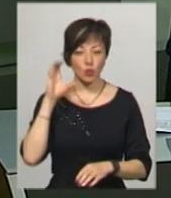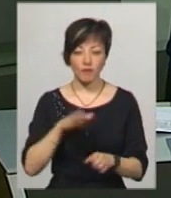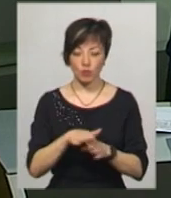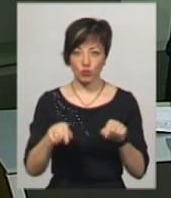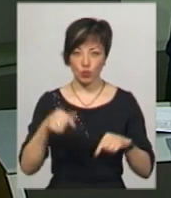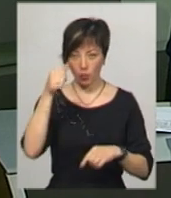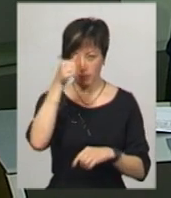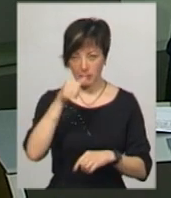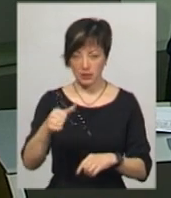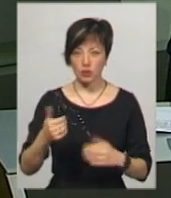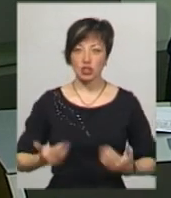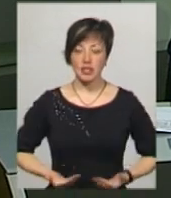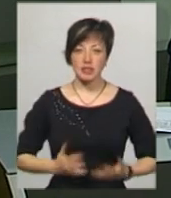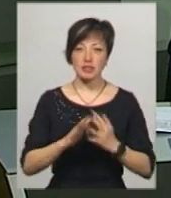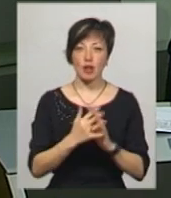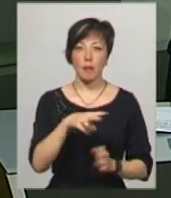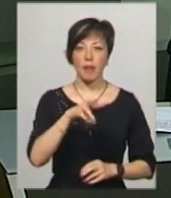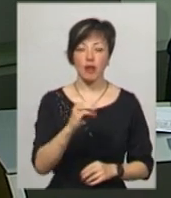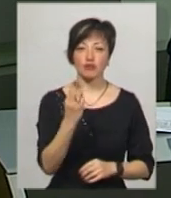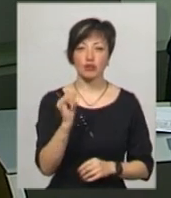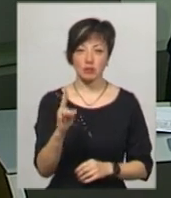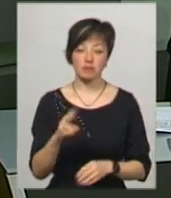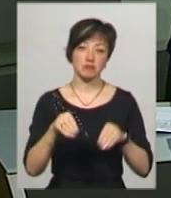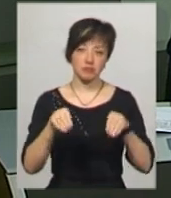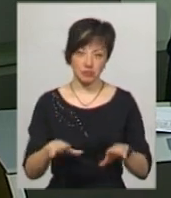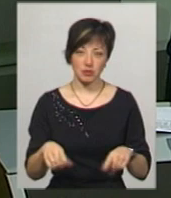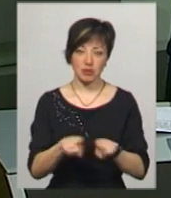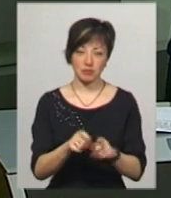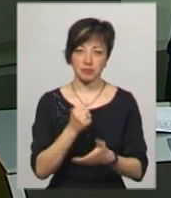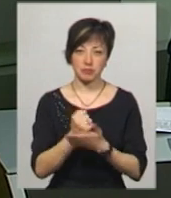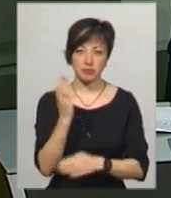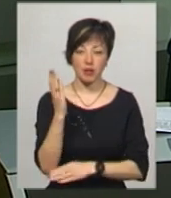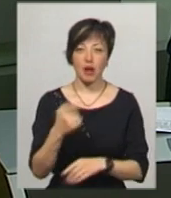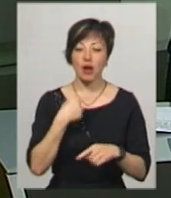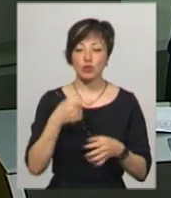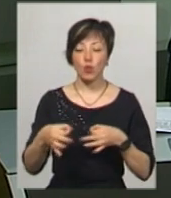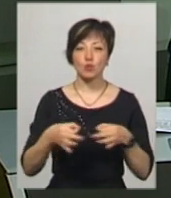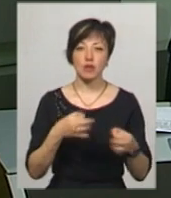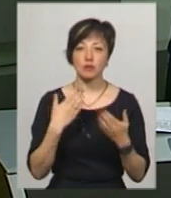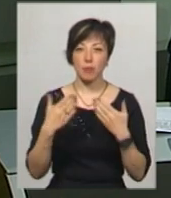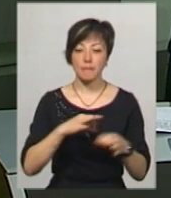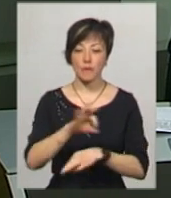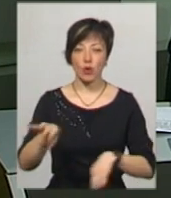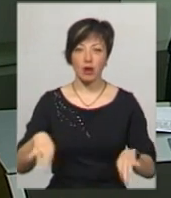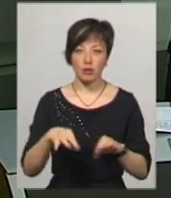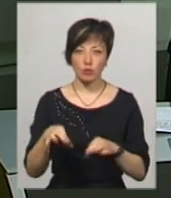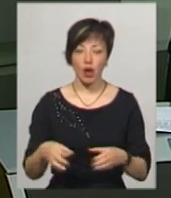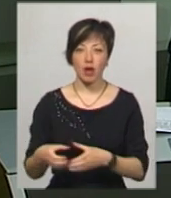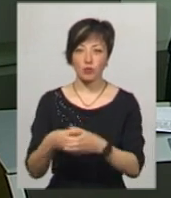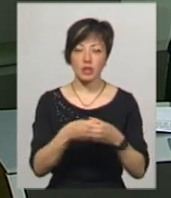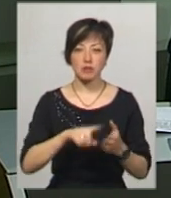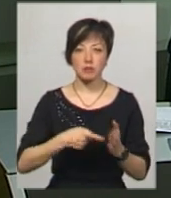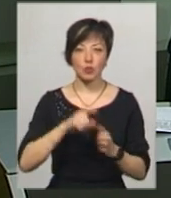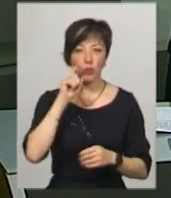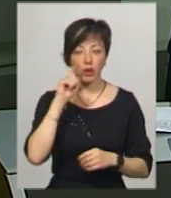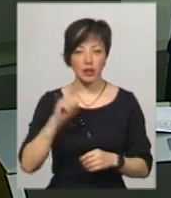місяця, жителі Пліщина більшістю голосів прийняли таке рішення. Хоча, каже консультант з комунікації проекту «Пульс» Асоціації міст України